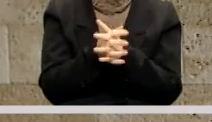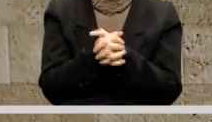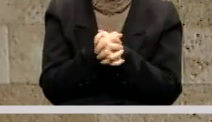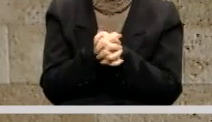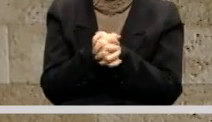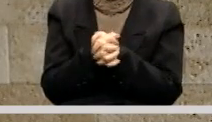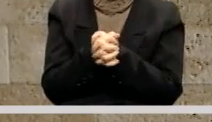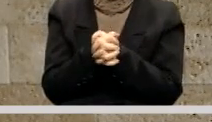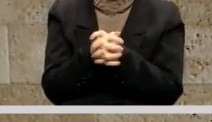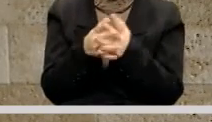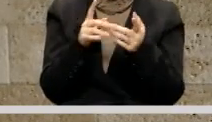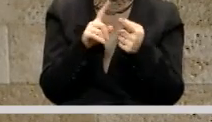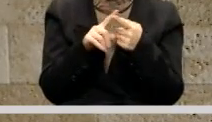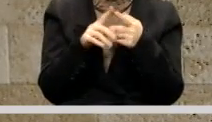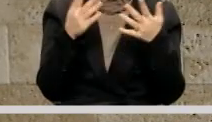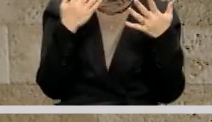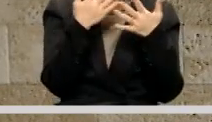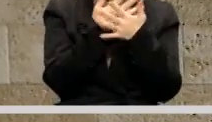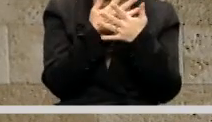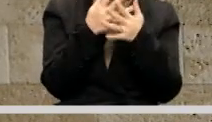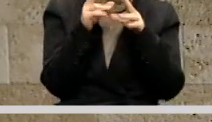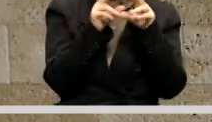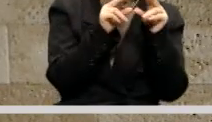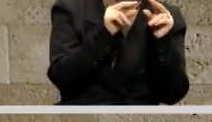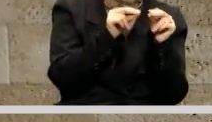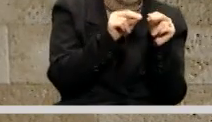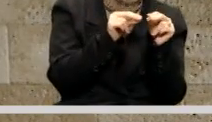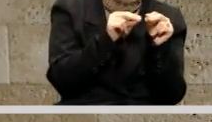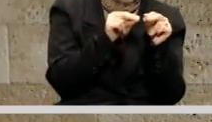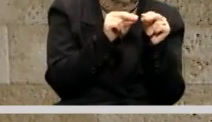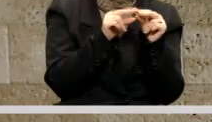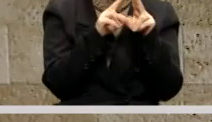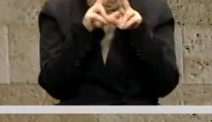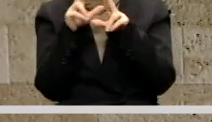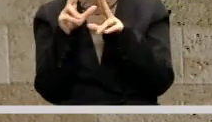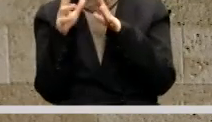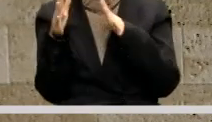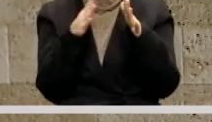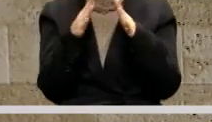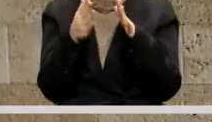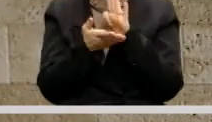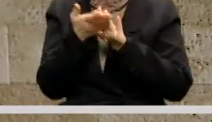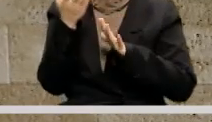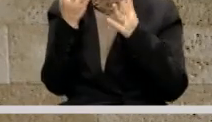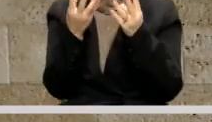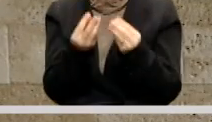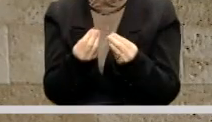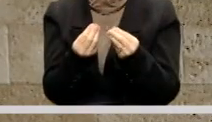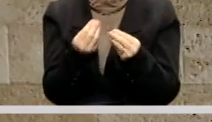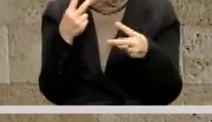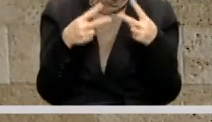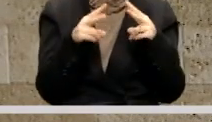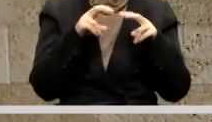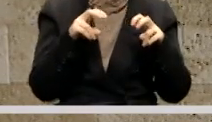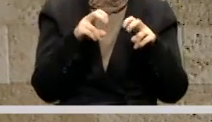süresini etkilediğini ve gece esnasında uykudan uyanma aralıklarını artırdığına yönelik bazı sonuçlar elde